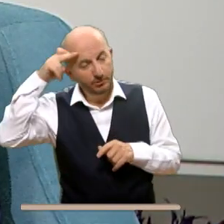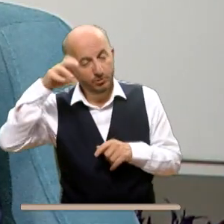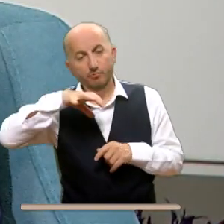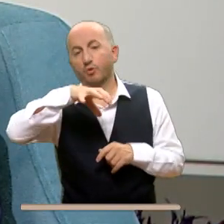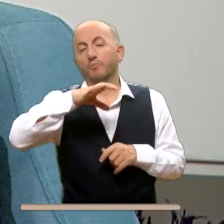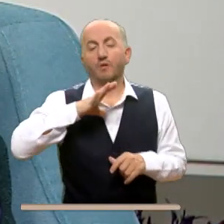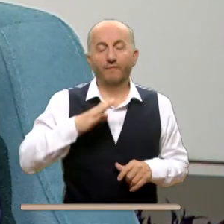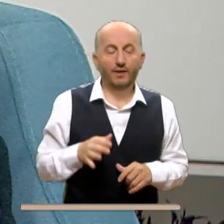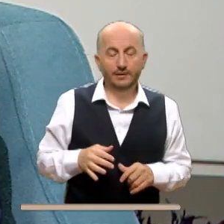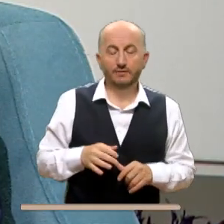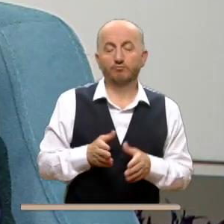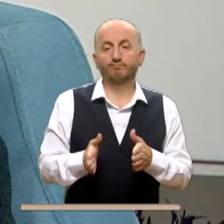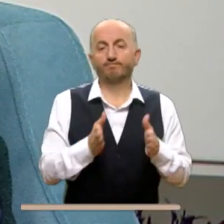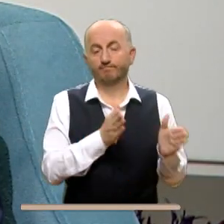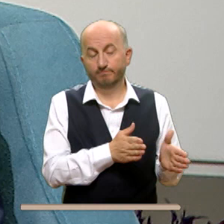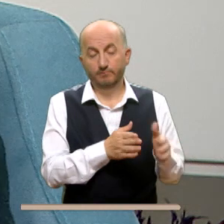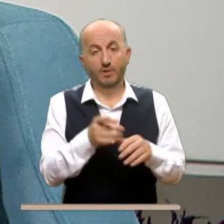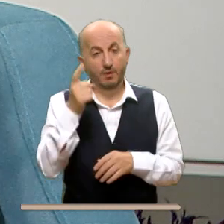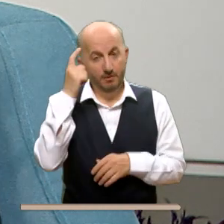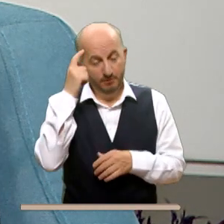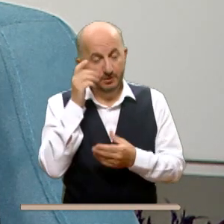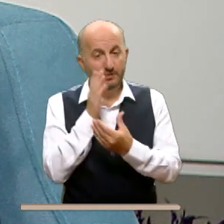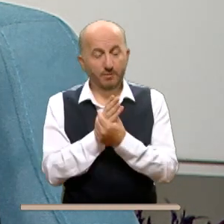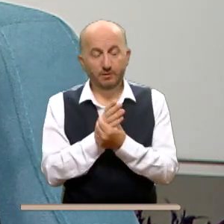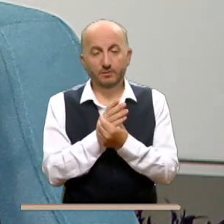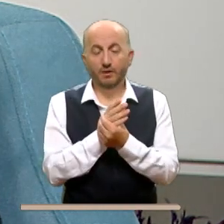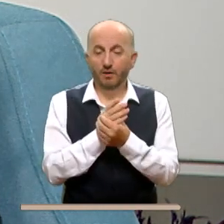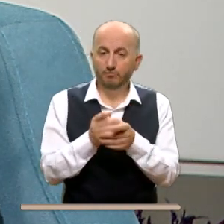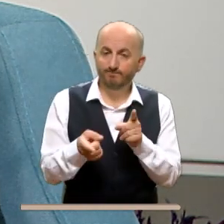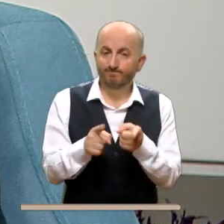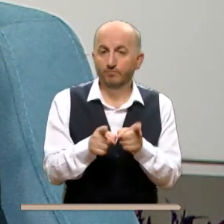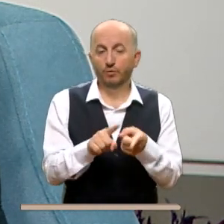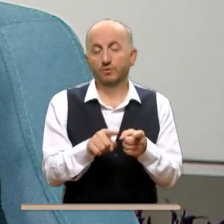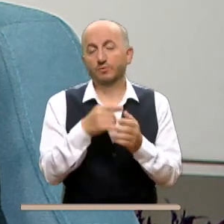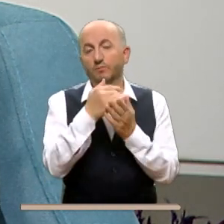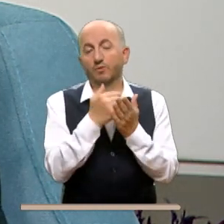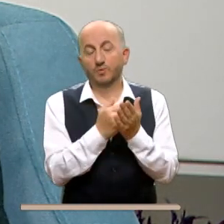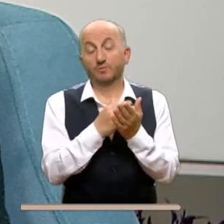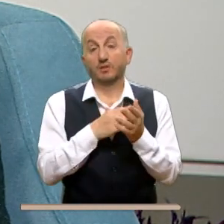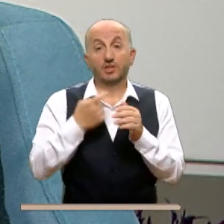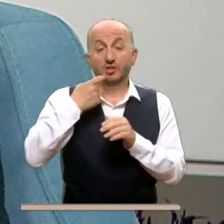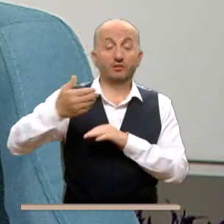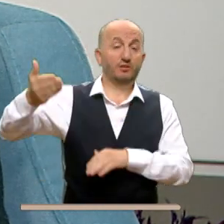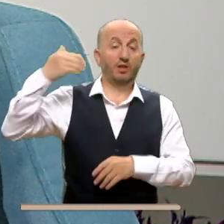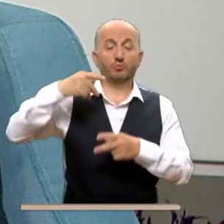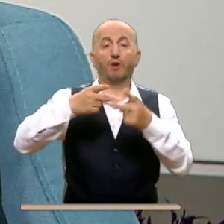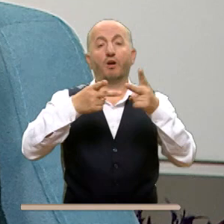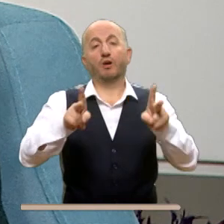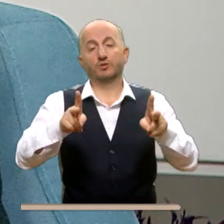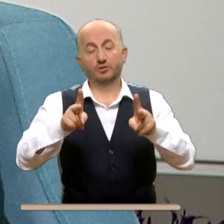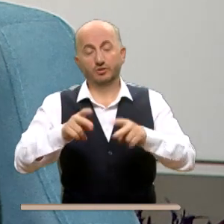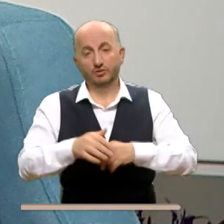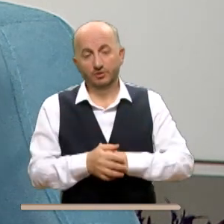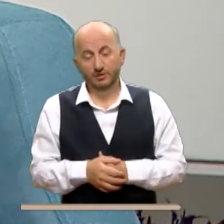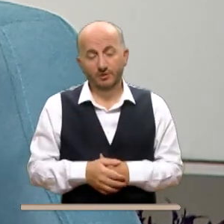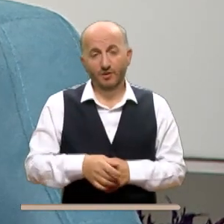konusu. Ayrıca bilgi belge yönetimi diye bir programımız var. Geçen sene bu programımızı açtık. Bilgi belge yönetimi